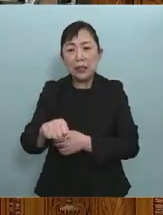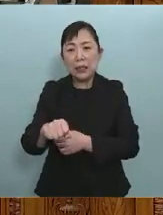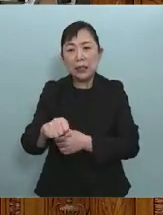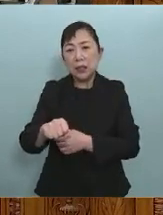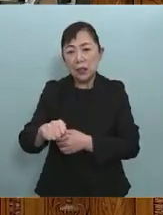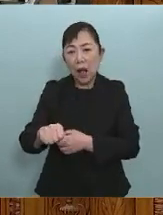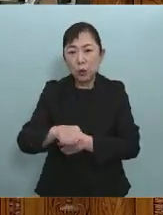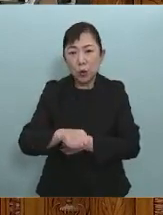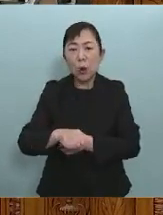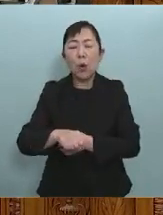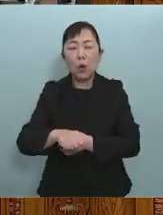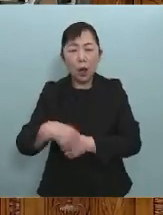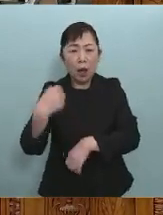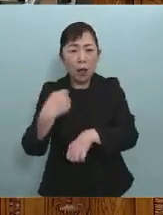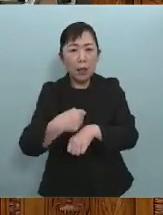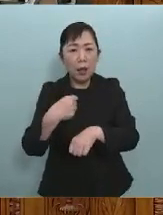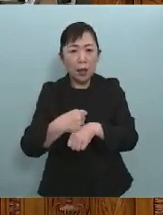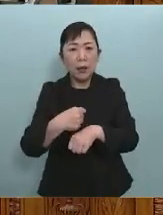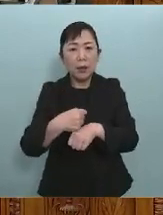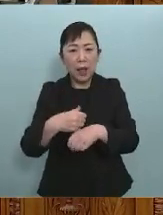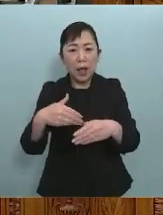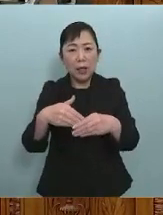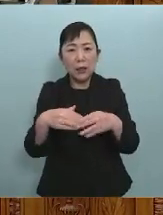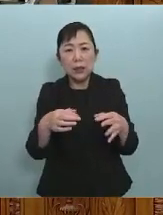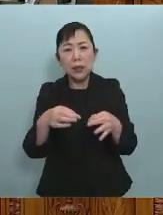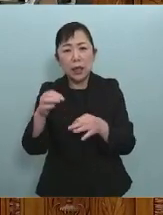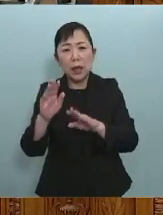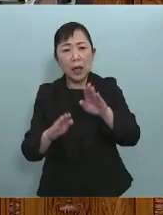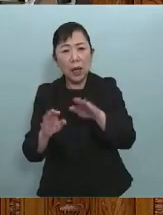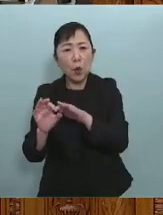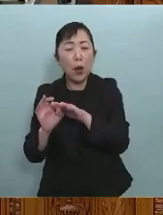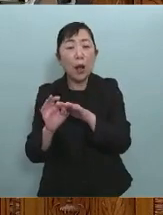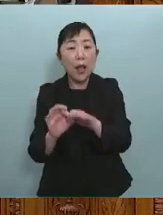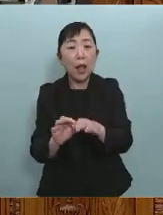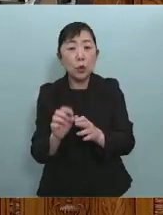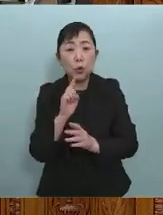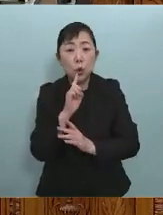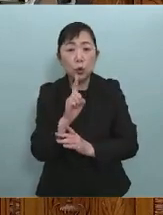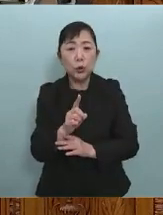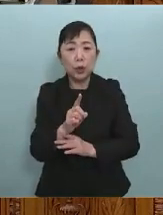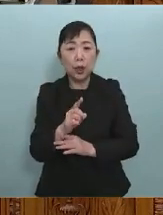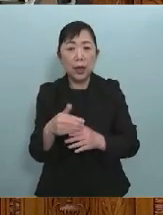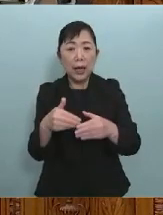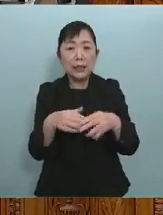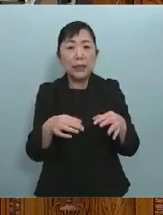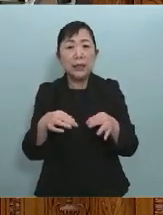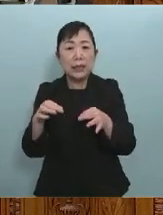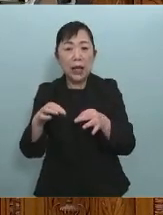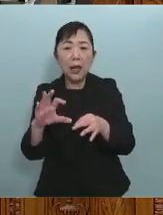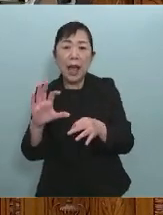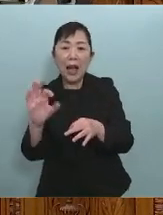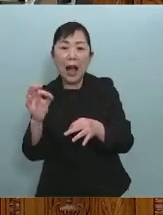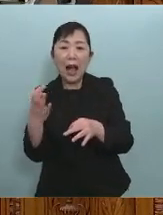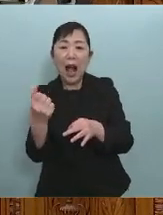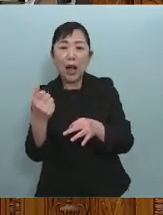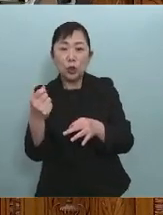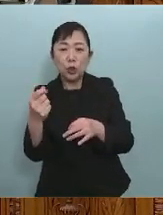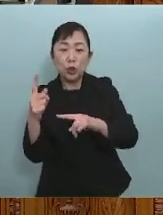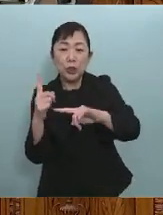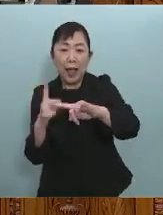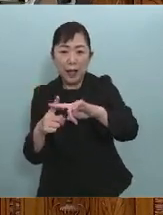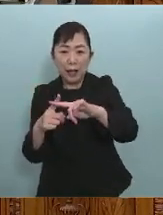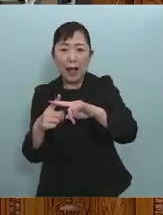ながら賃上げ傾向が継続とされていますつまり賃上げ価格転嫁利益